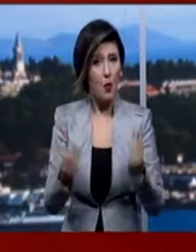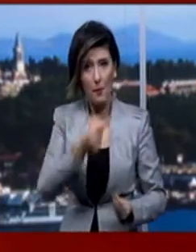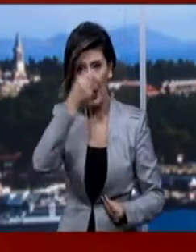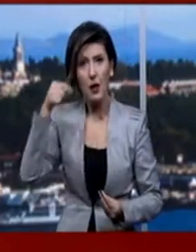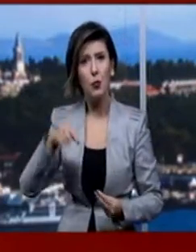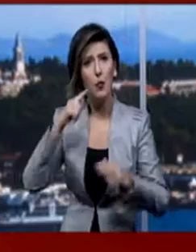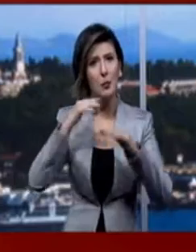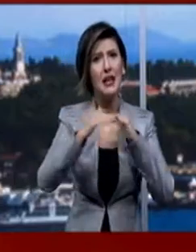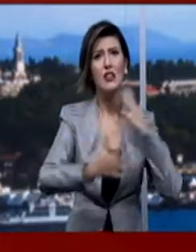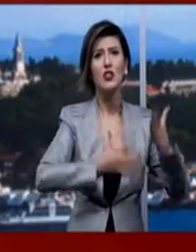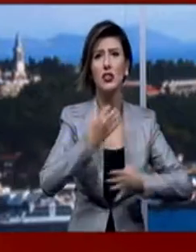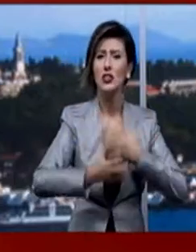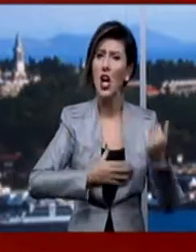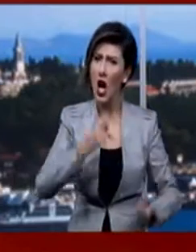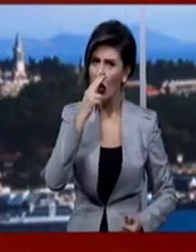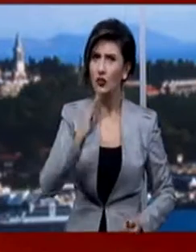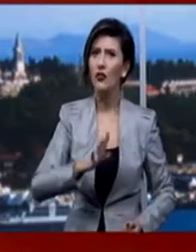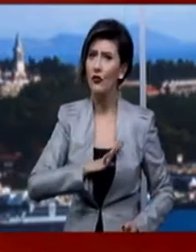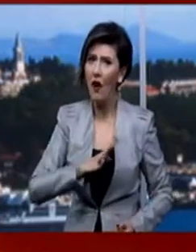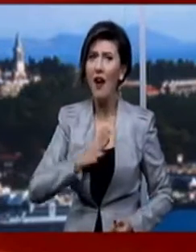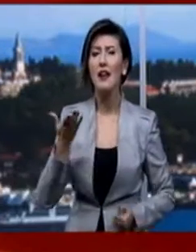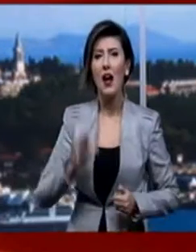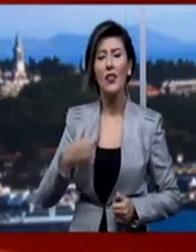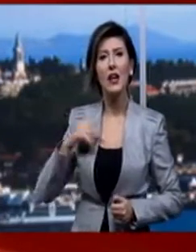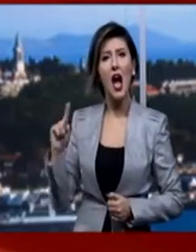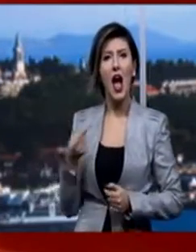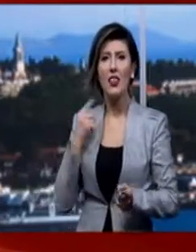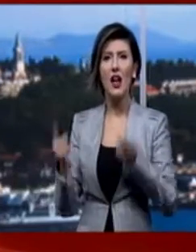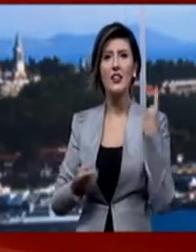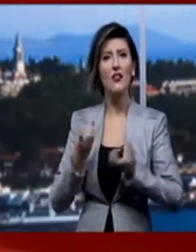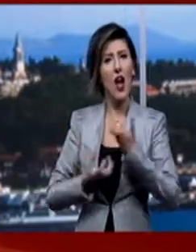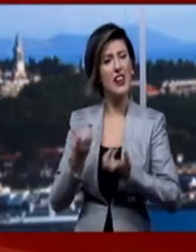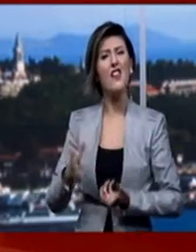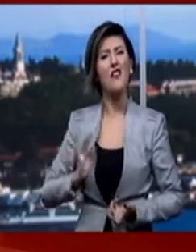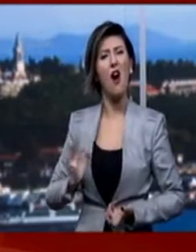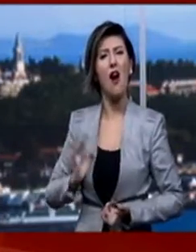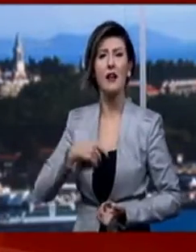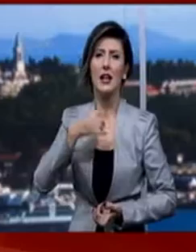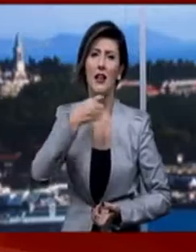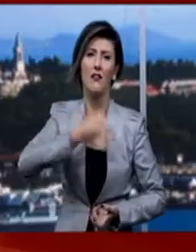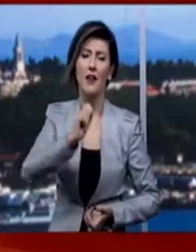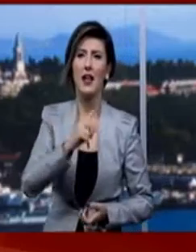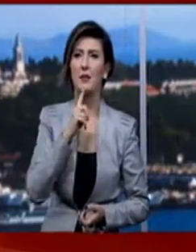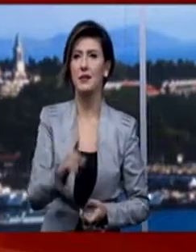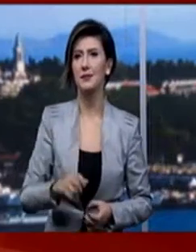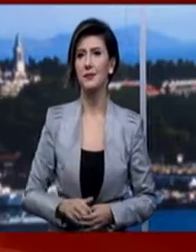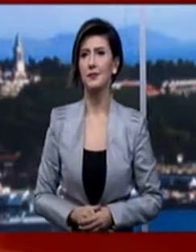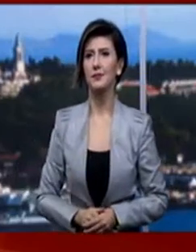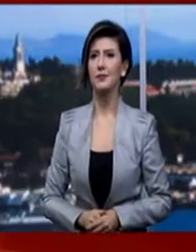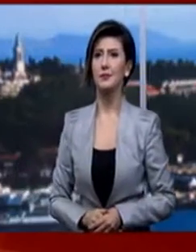Bu millet çileye alışık bir millettir. Kaldı ki alternatif kaynaklarımızda mevcut," ifadelerini kullandı.